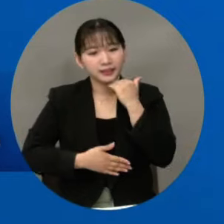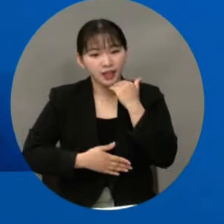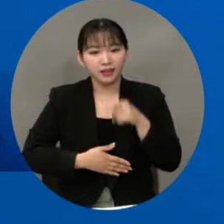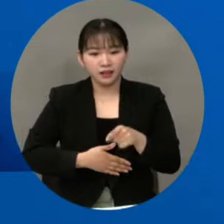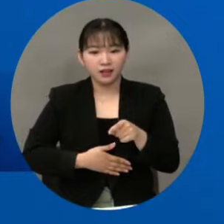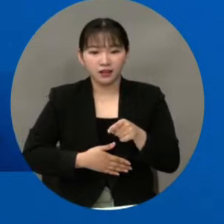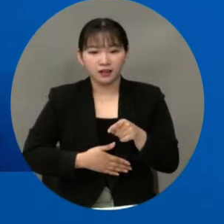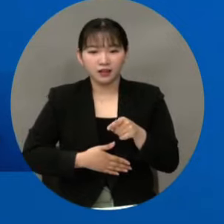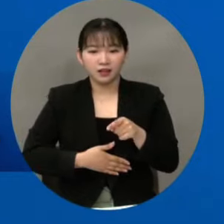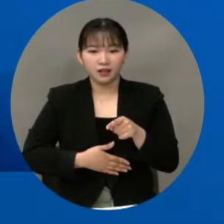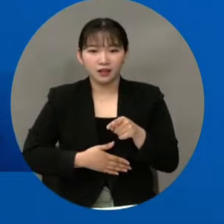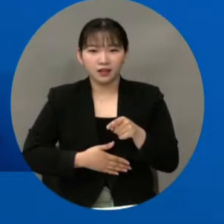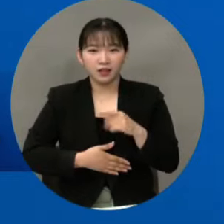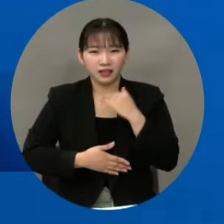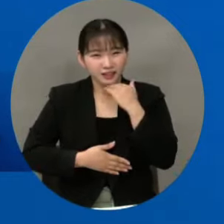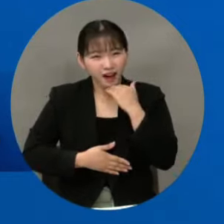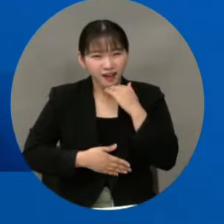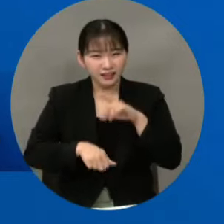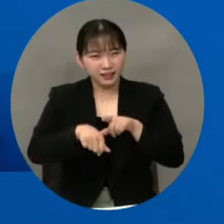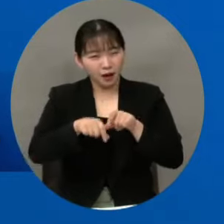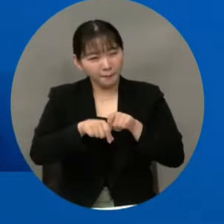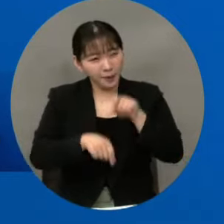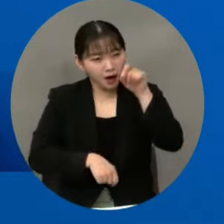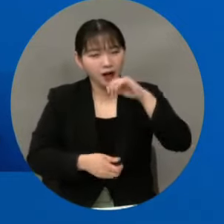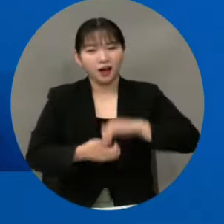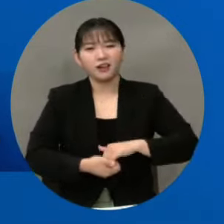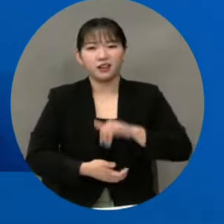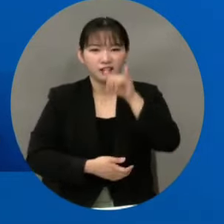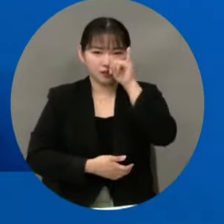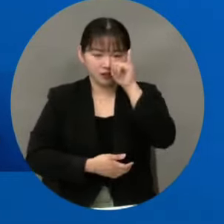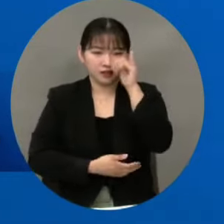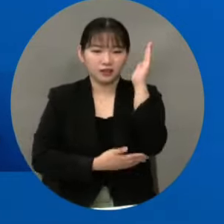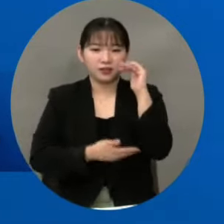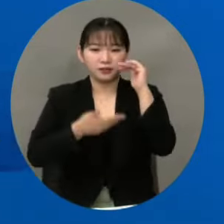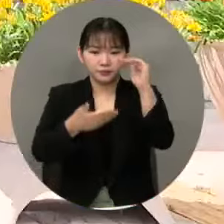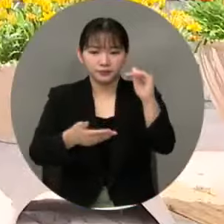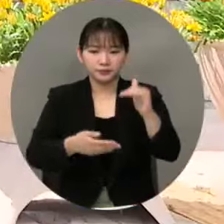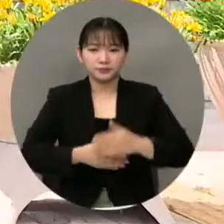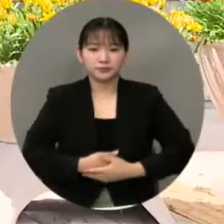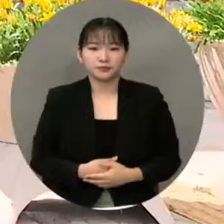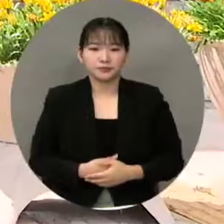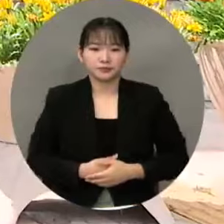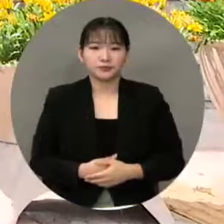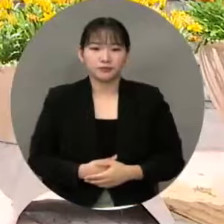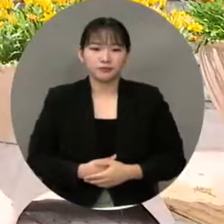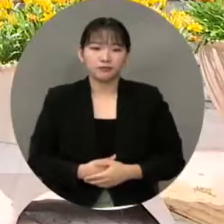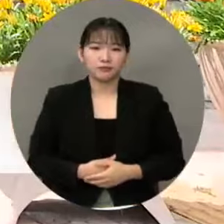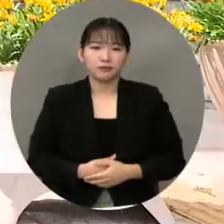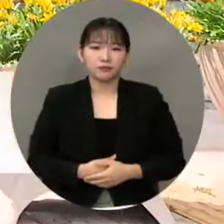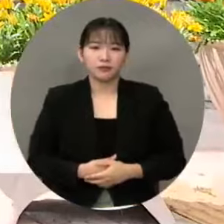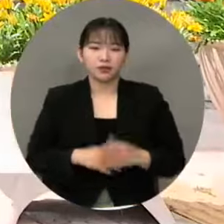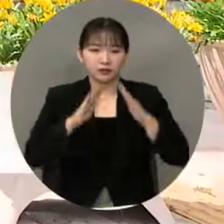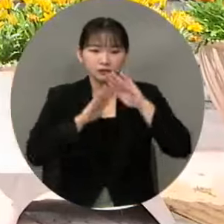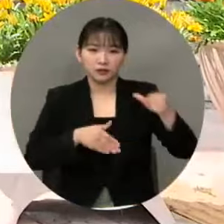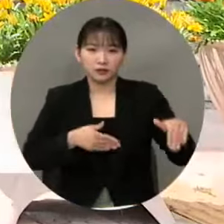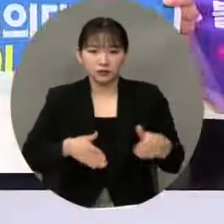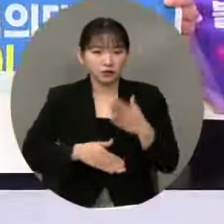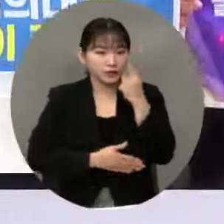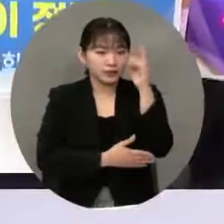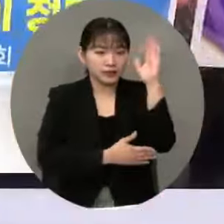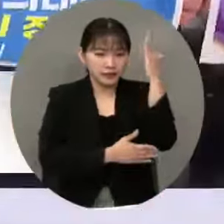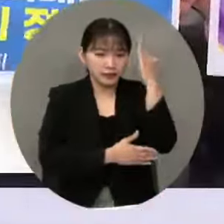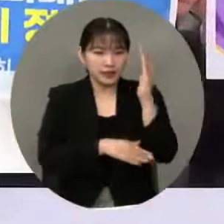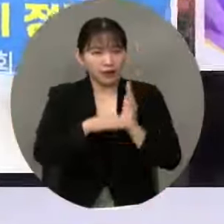때까지 기다린다 하는 측면에서는 한계가 있다 하는 말씀 분명히 드리고 이런 가운데 전남도가